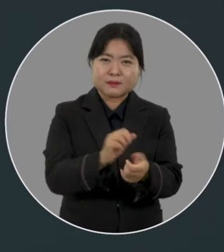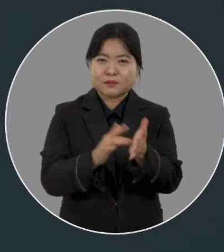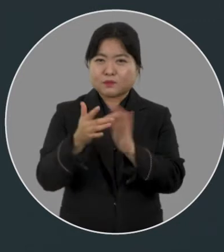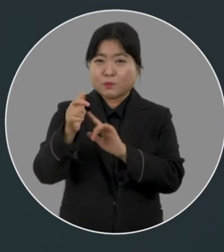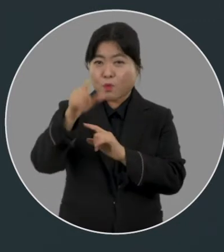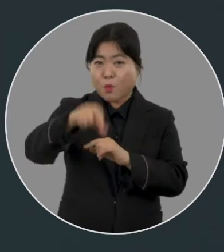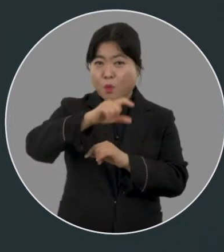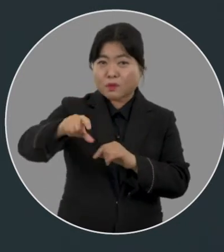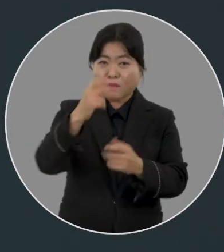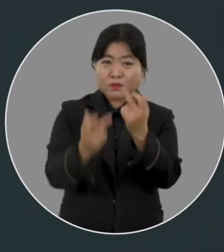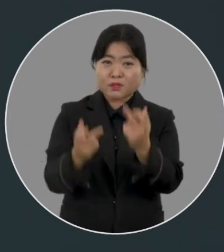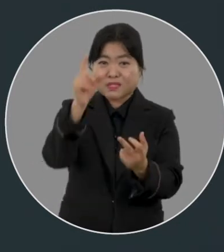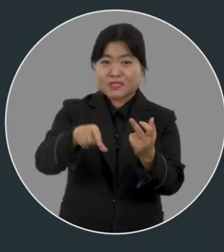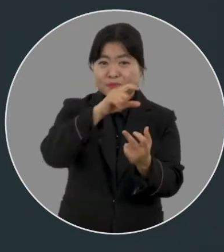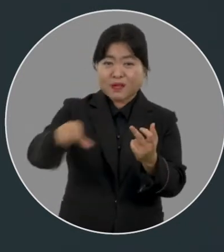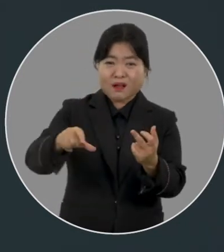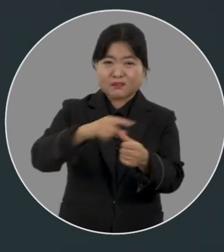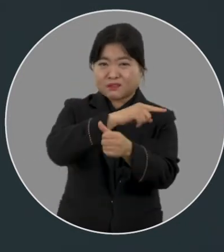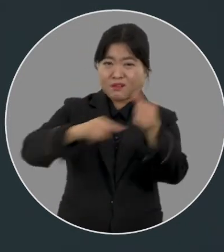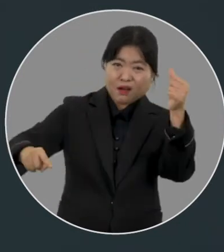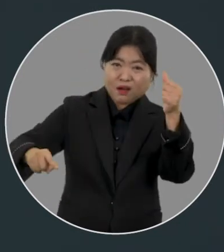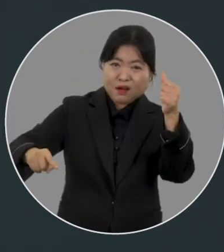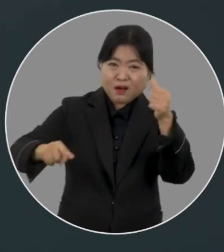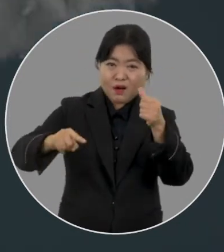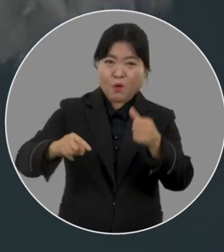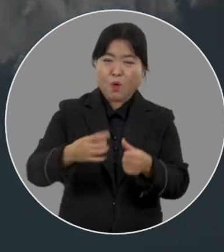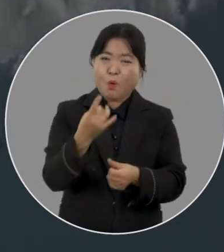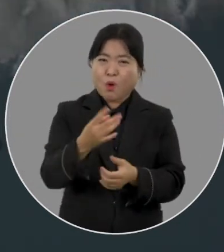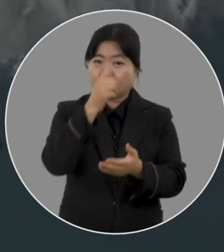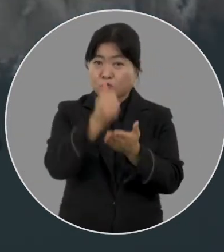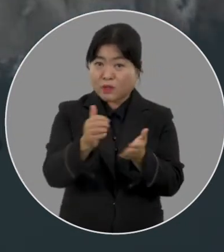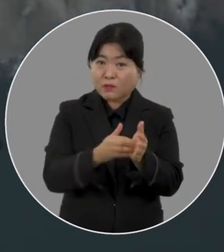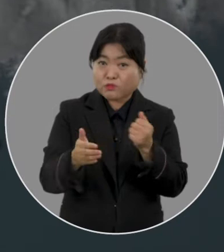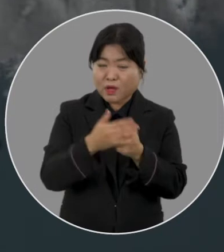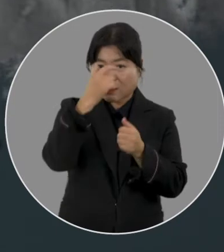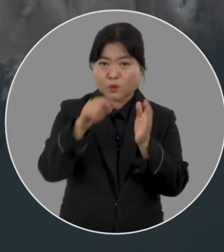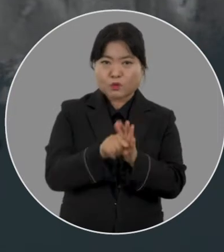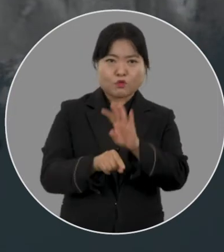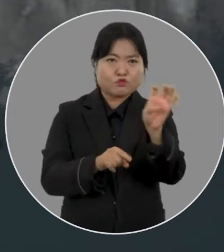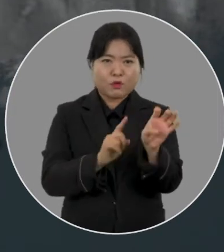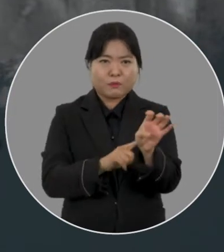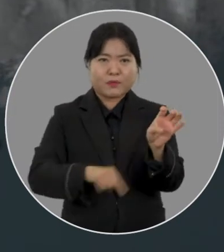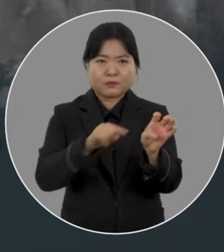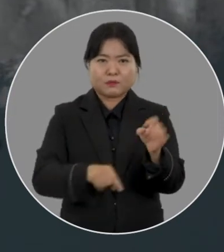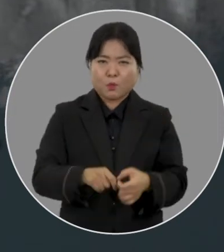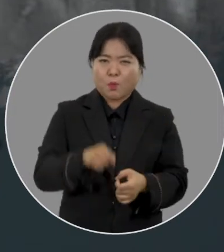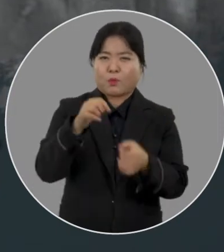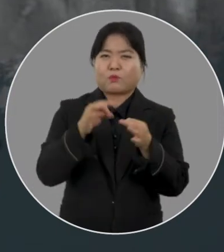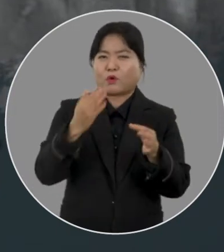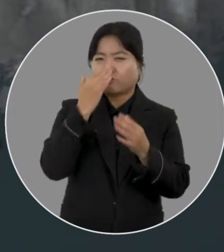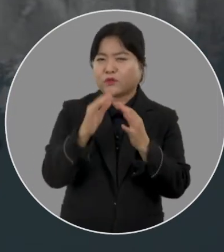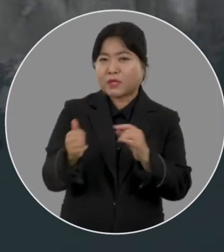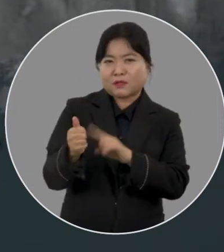예수님을 골고다 언덕에서 십자가 처형하는 그 원죄 때문에 사실은 기독교 유럽 세계에서는 오랫동안